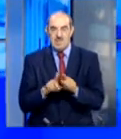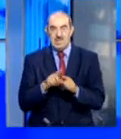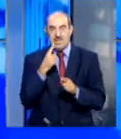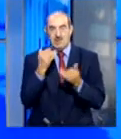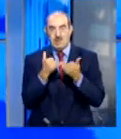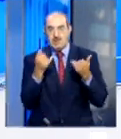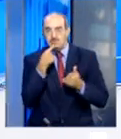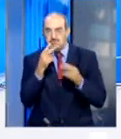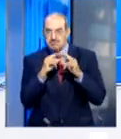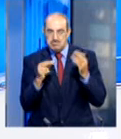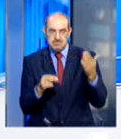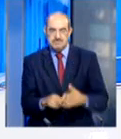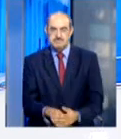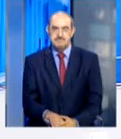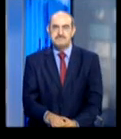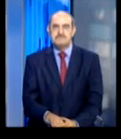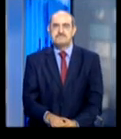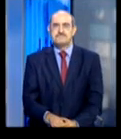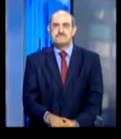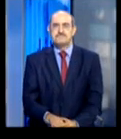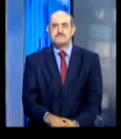السلام حباس.